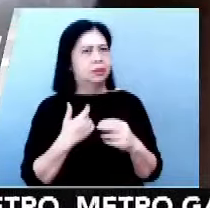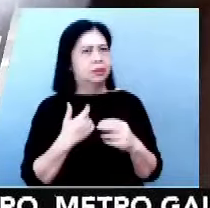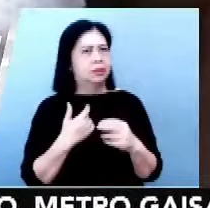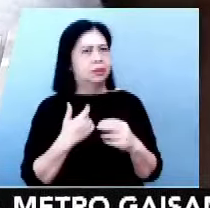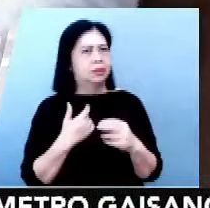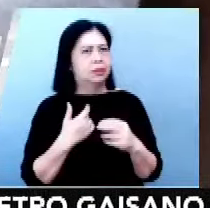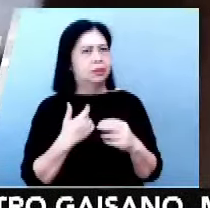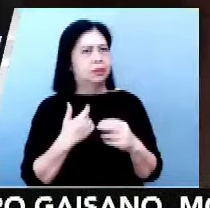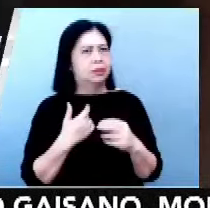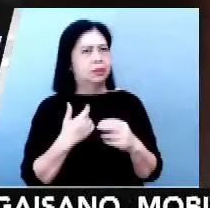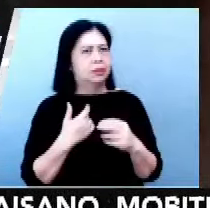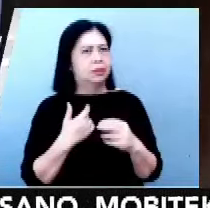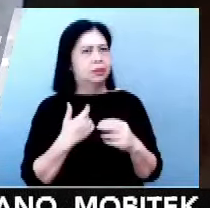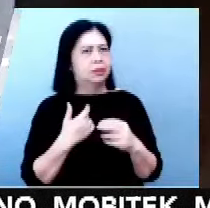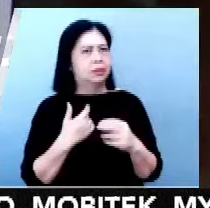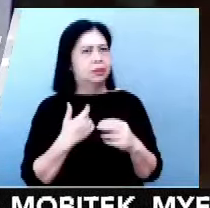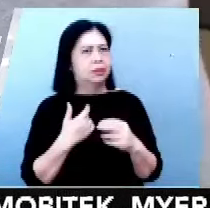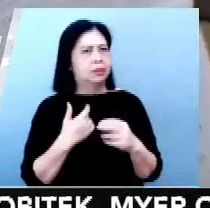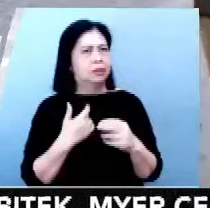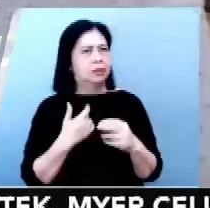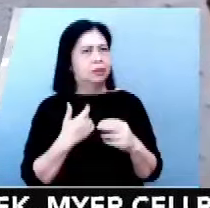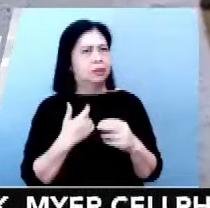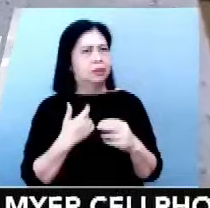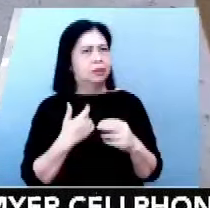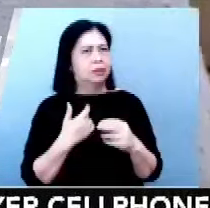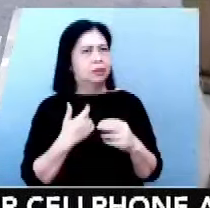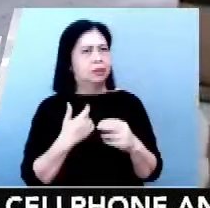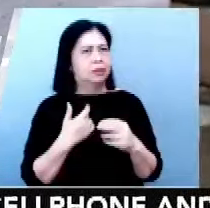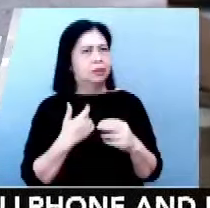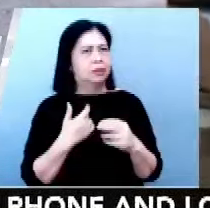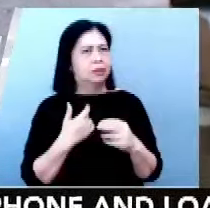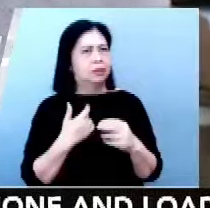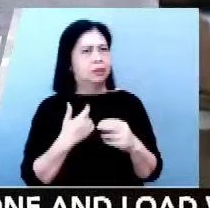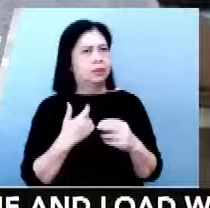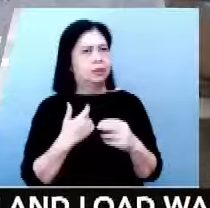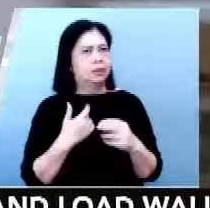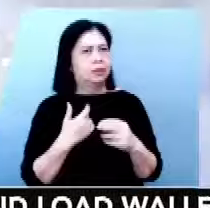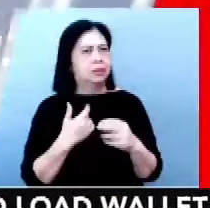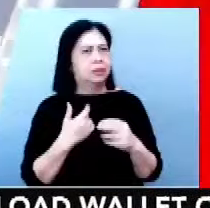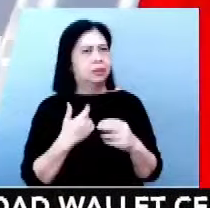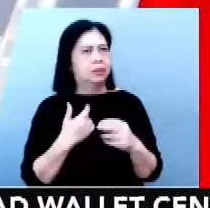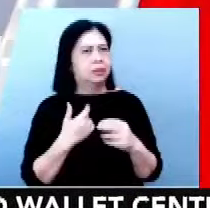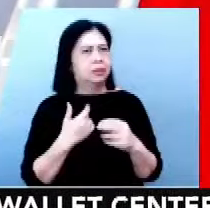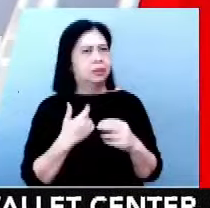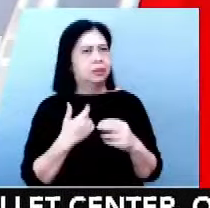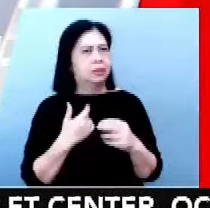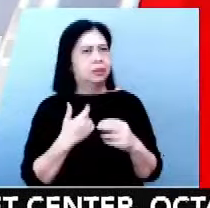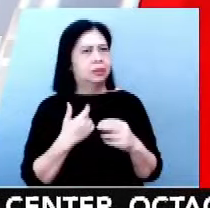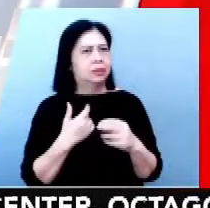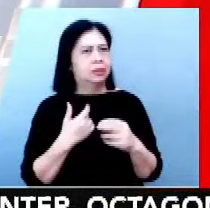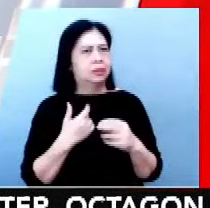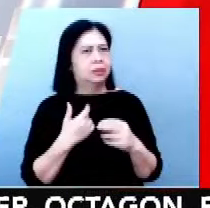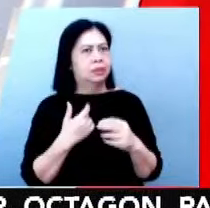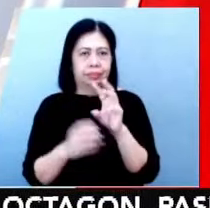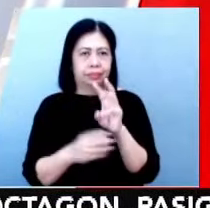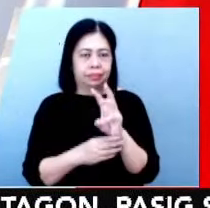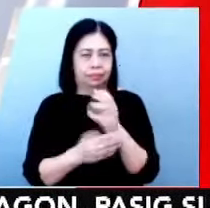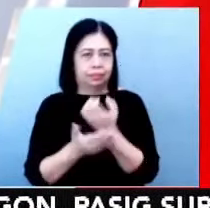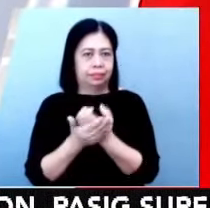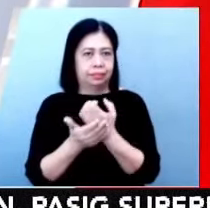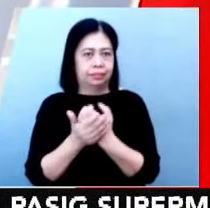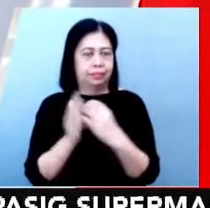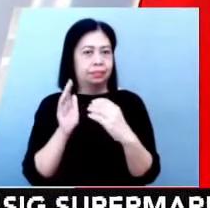Kahapon naghain si Senate President Mig Zubiri ng Resolution of Both Houses No. 6 na layong amyendahan ng economic provisions